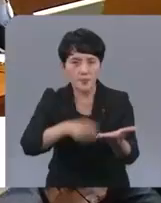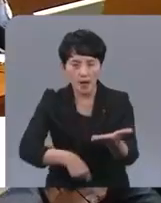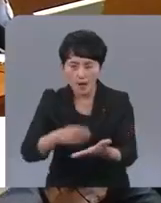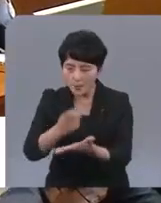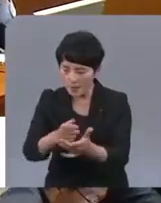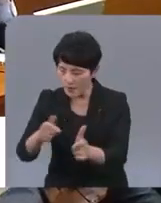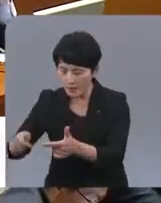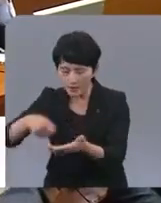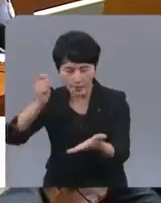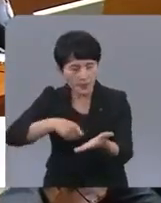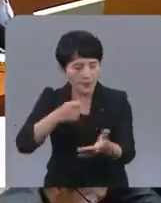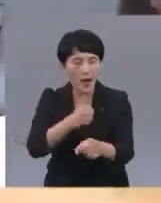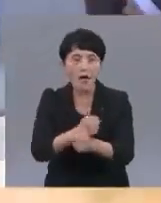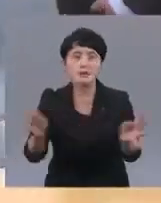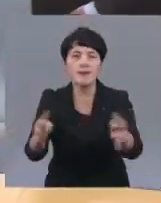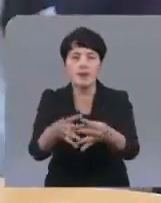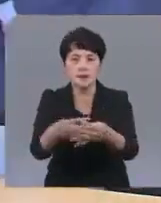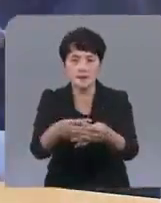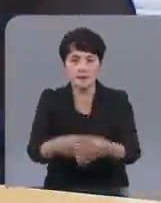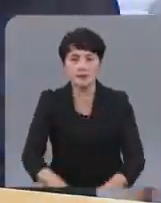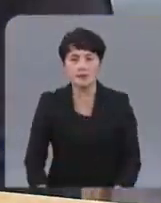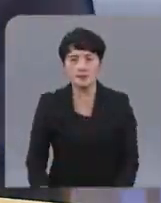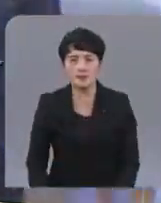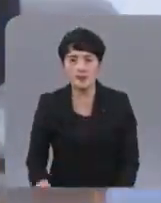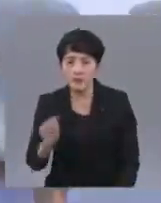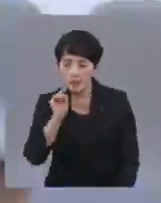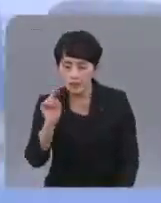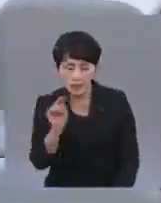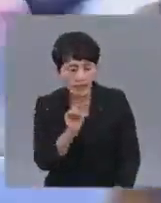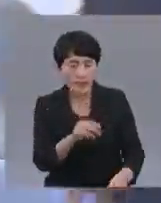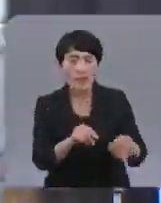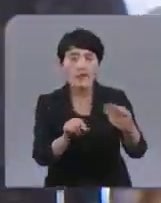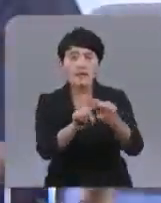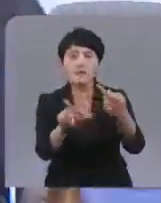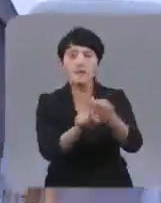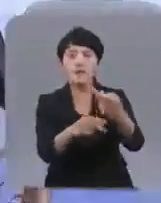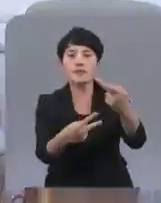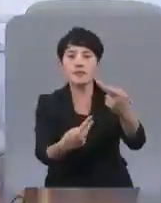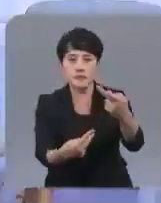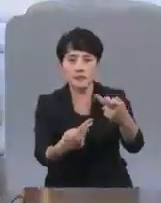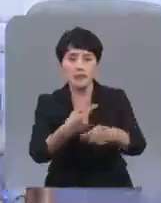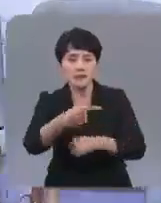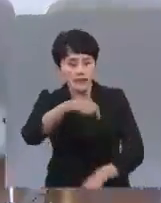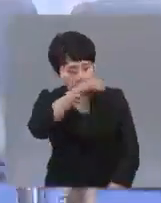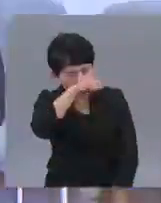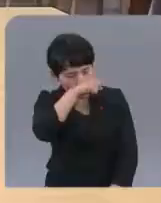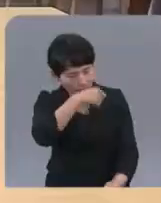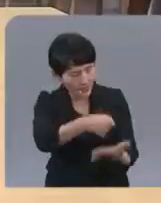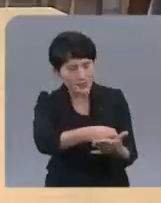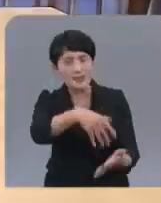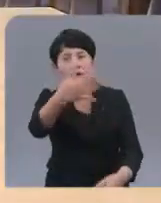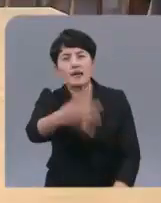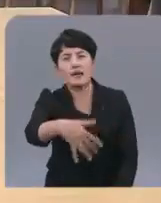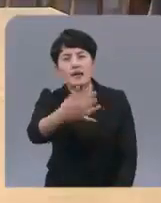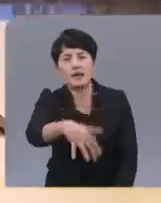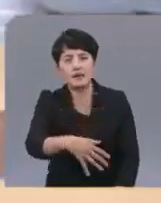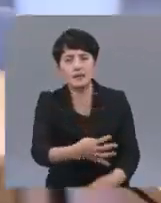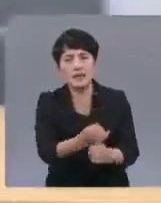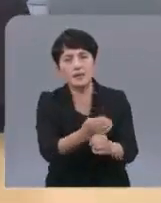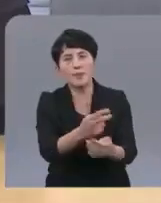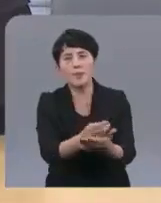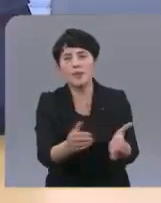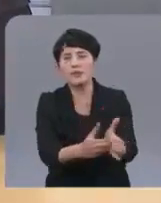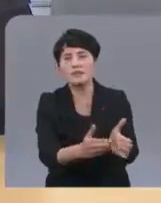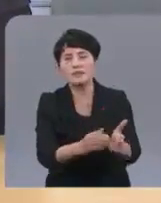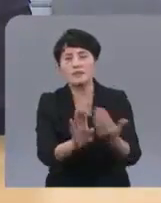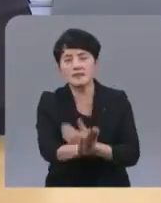日間です与野党は今月20日と28日に本会議を開き来年度